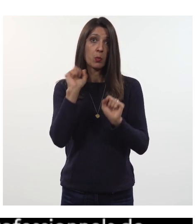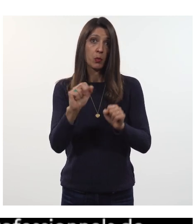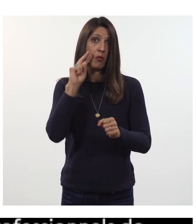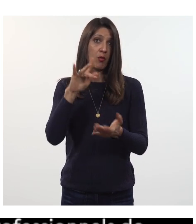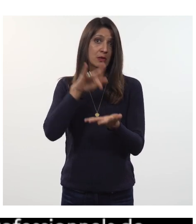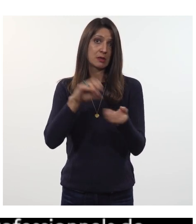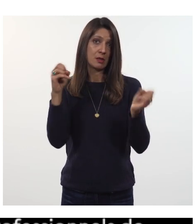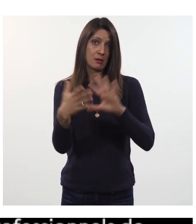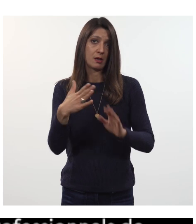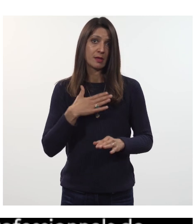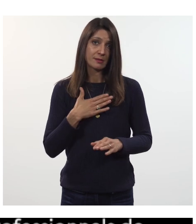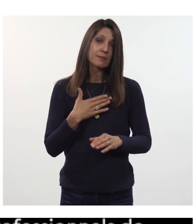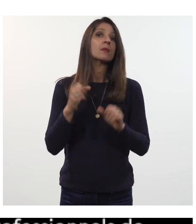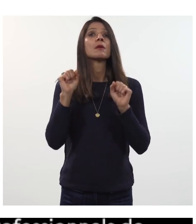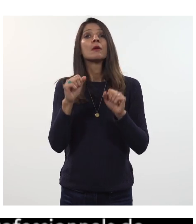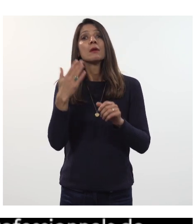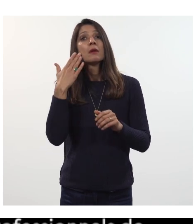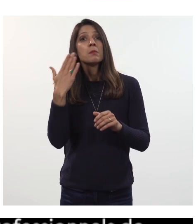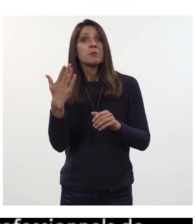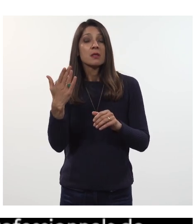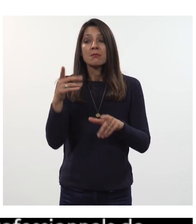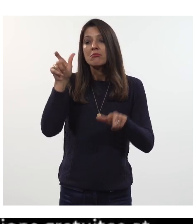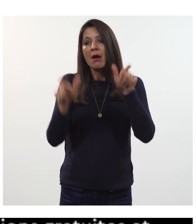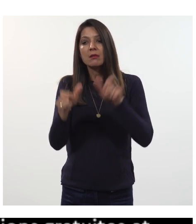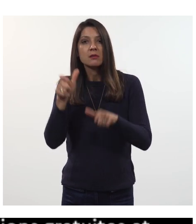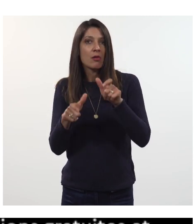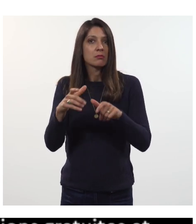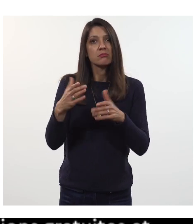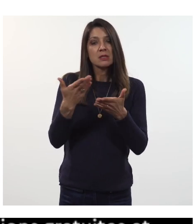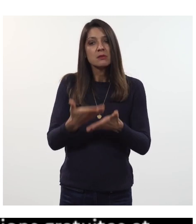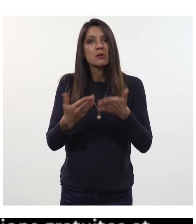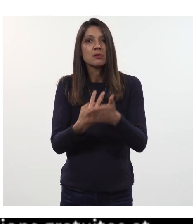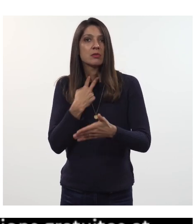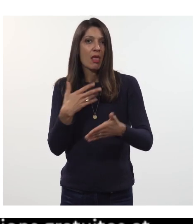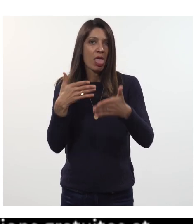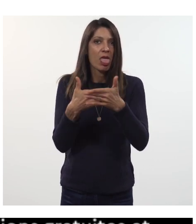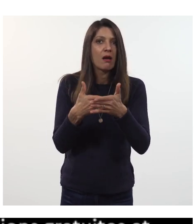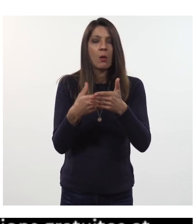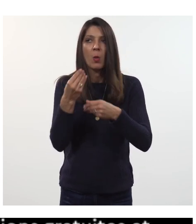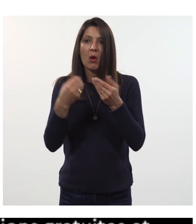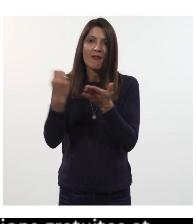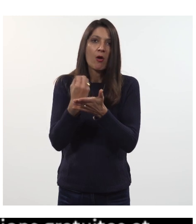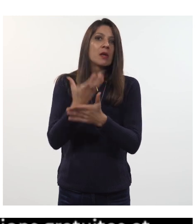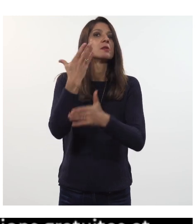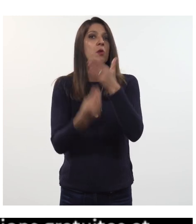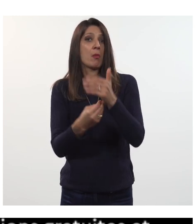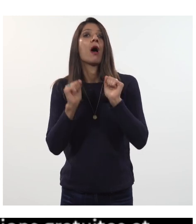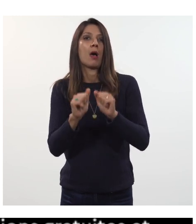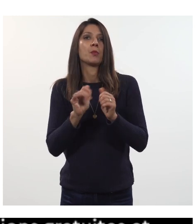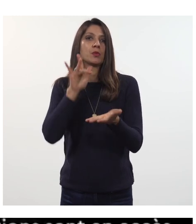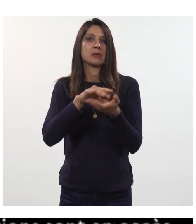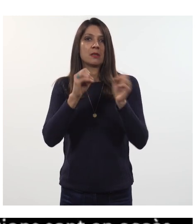elles répondent surtout à 2 lacunes, 2 freins que rencontrent les personnes en situation de handicap dans l'accès aux soins au